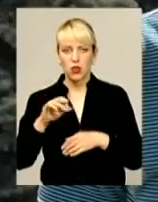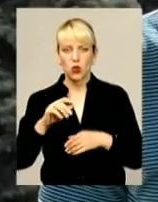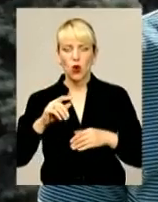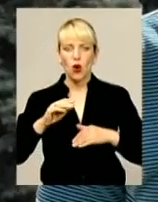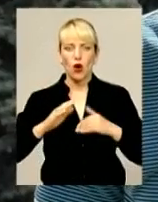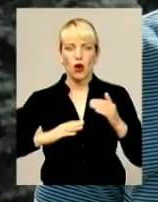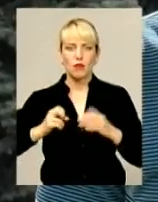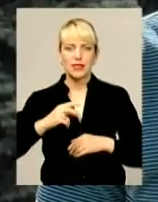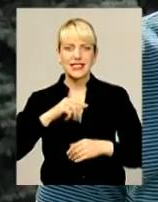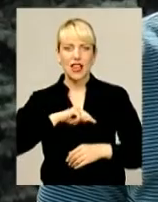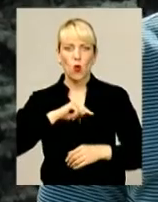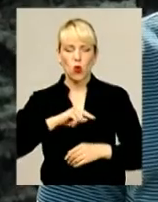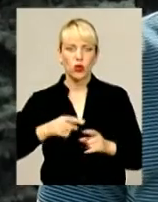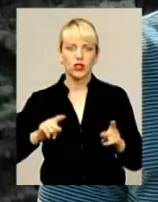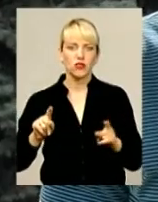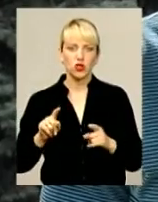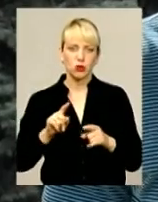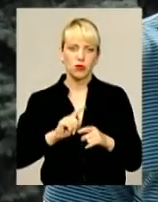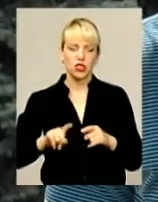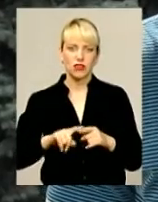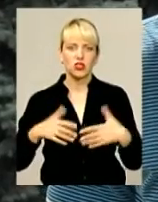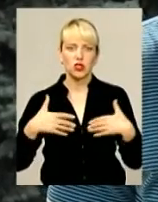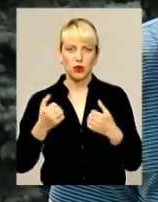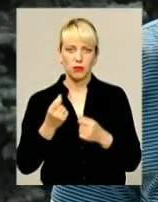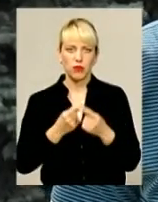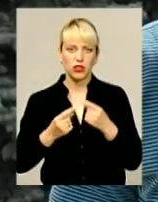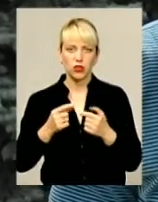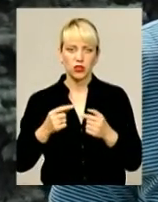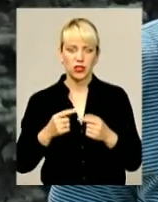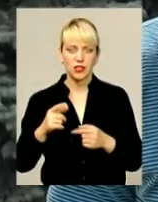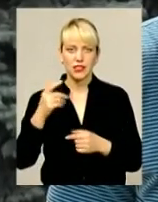з психологом для того, щоб пришвидшити повертання звіта.